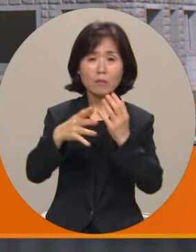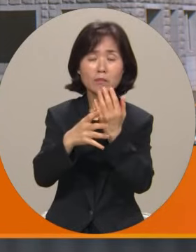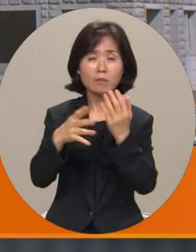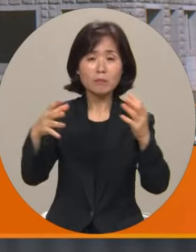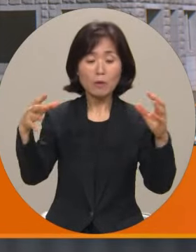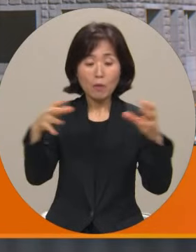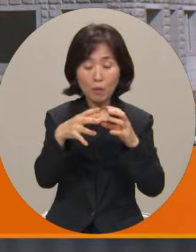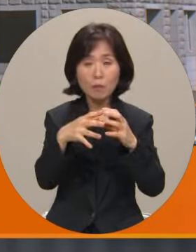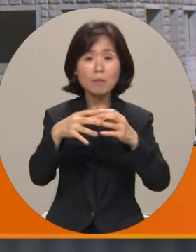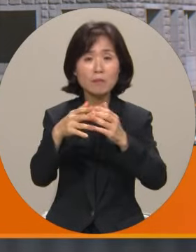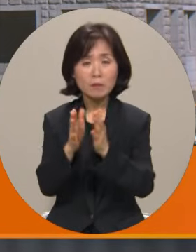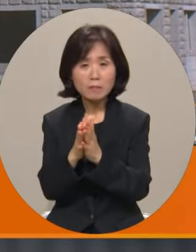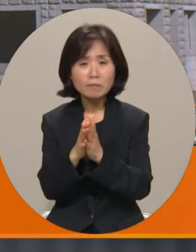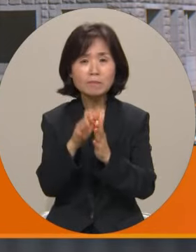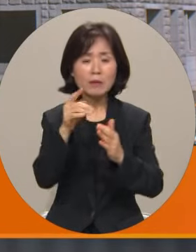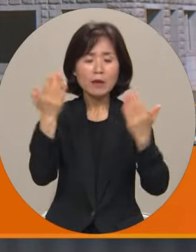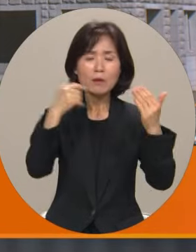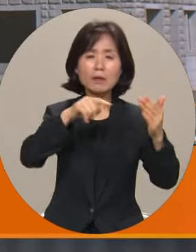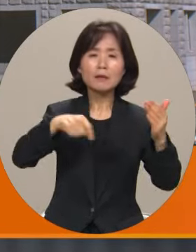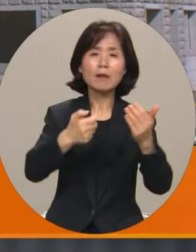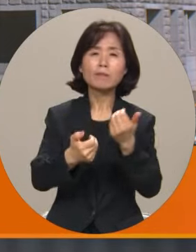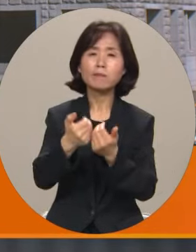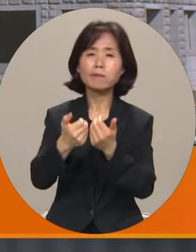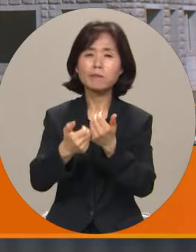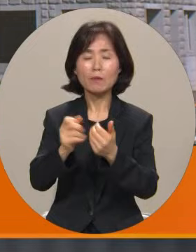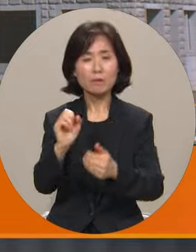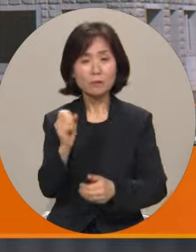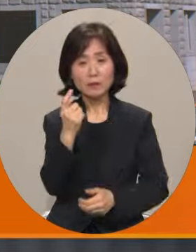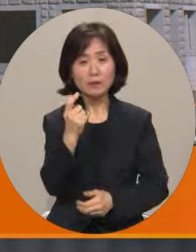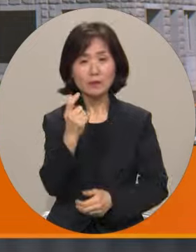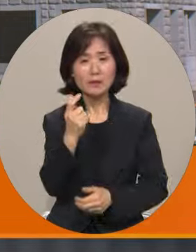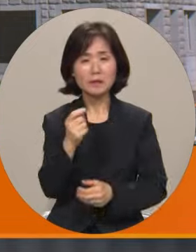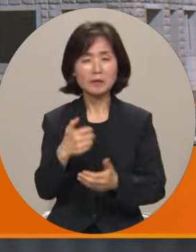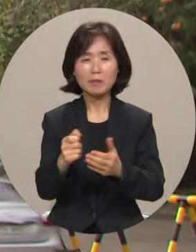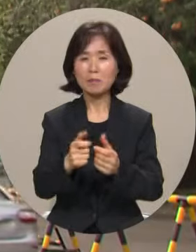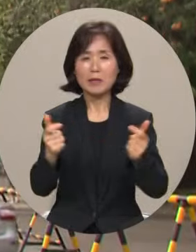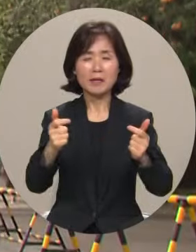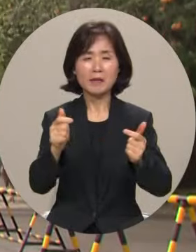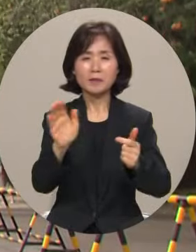갈등을 의식한 것으로 보이는데요 배정 기자가 보도합니다